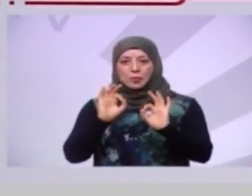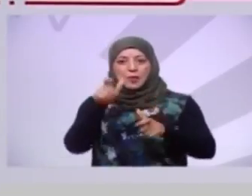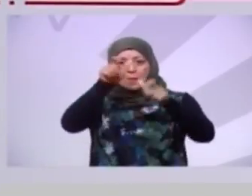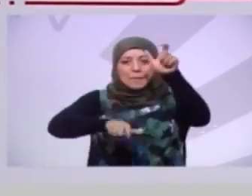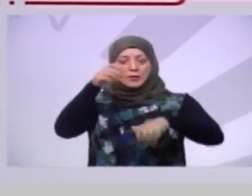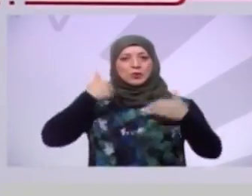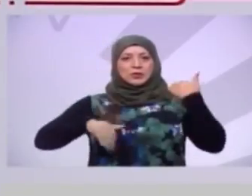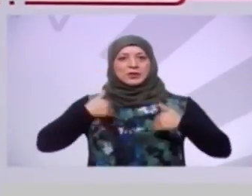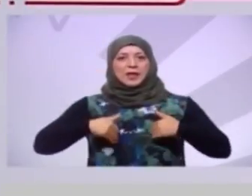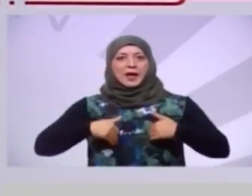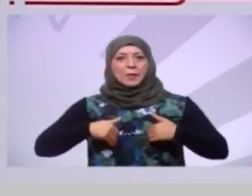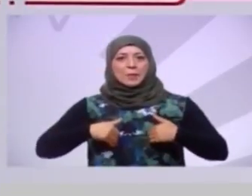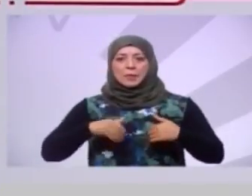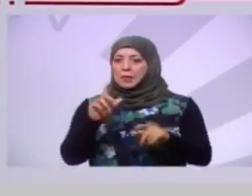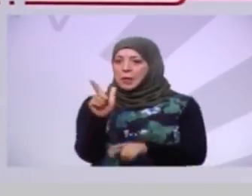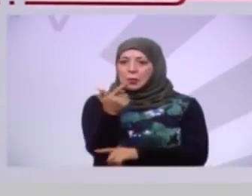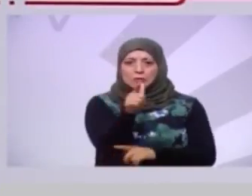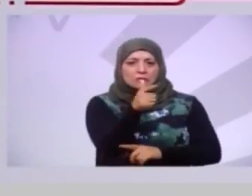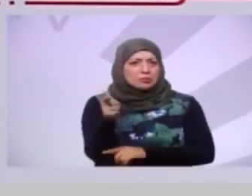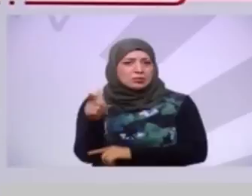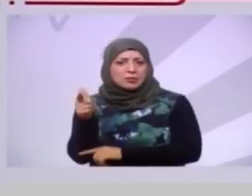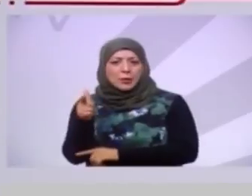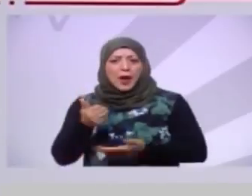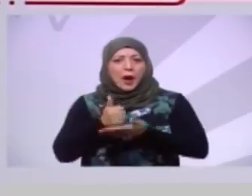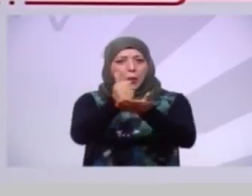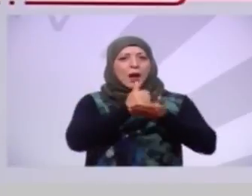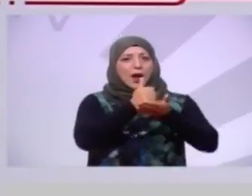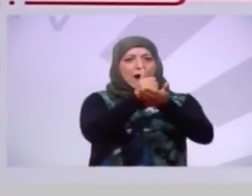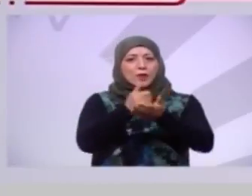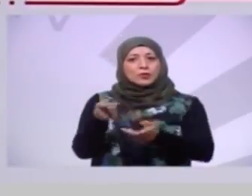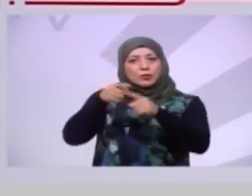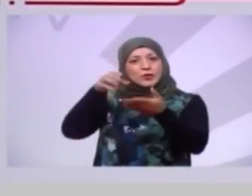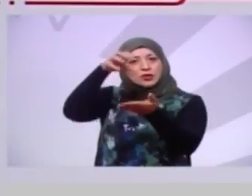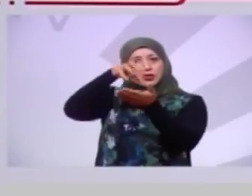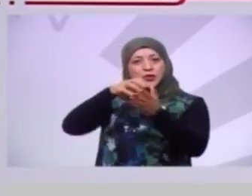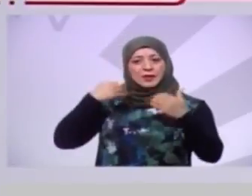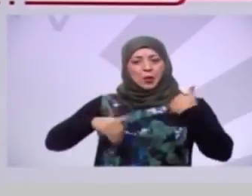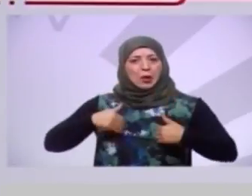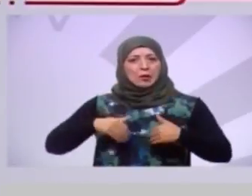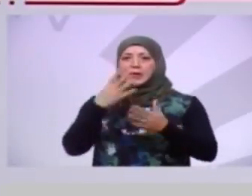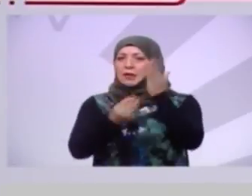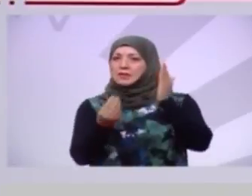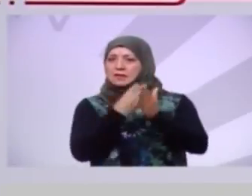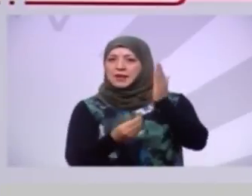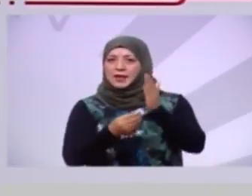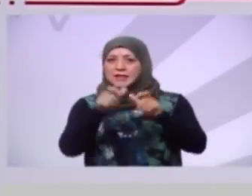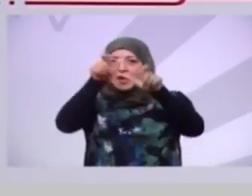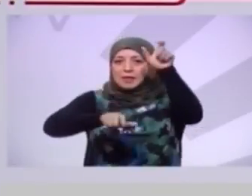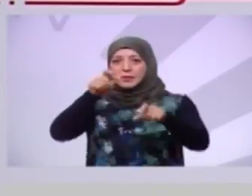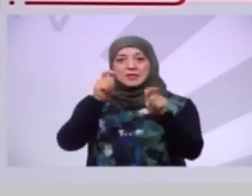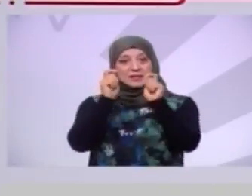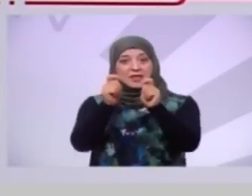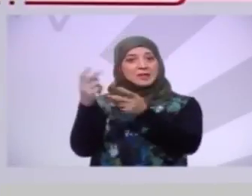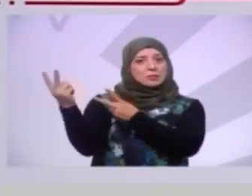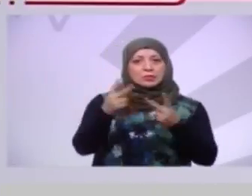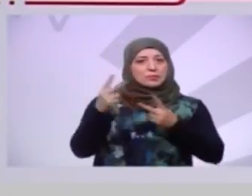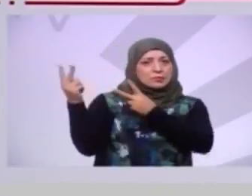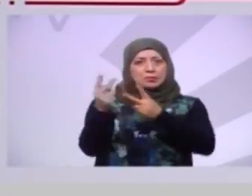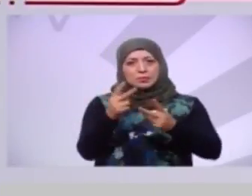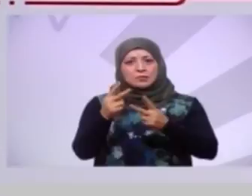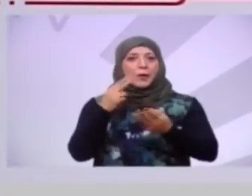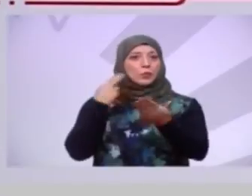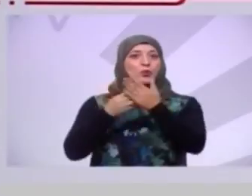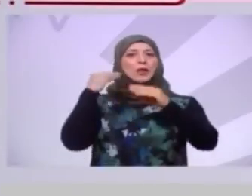يكون التهابيه كلها مزيد من جوله السياسيين انواع واشكال وعدونا بالتنميه في